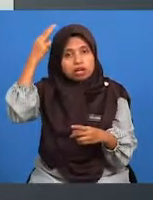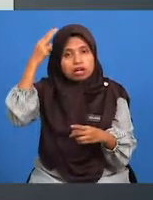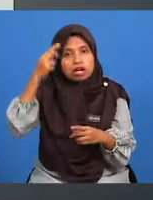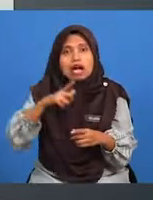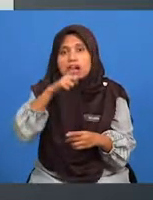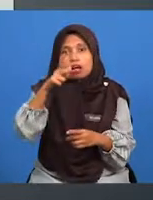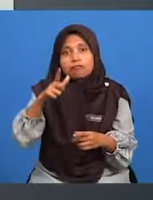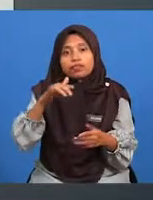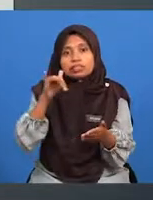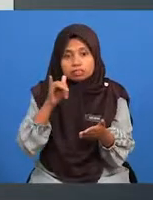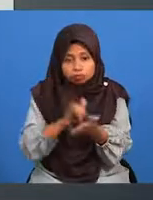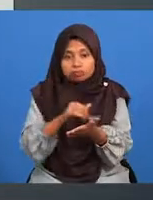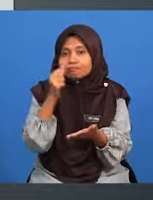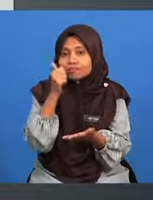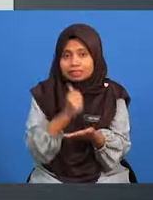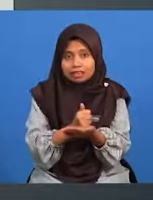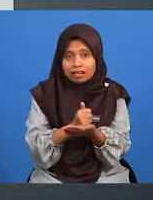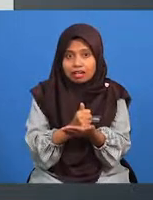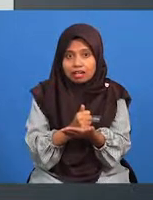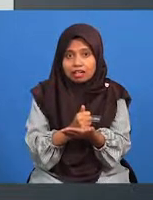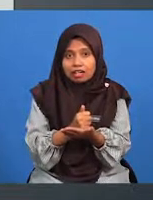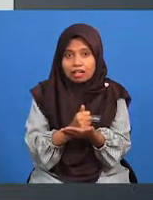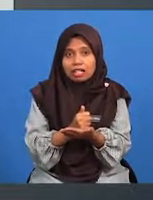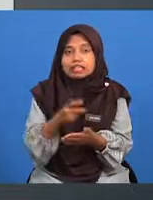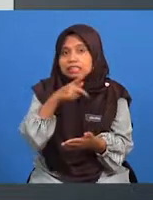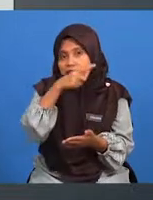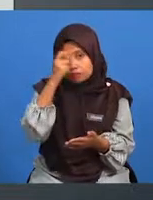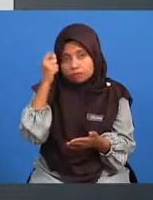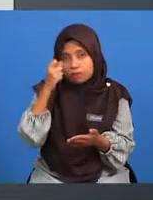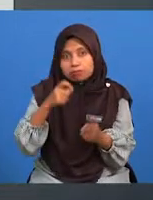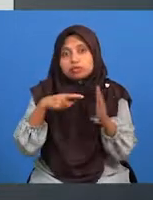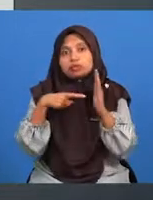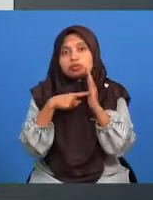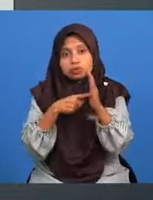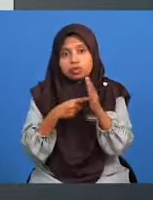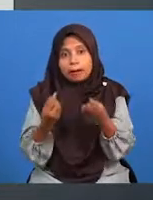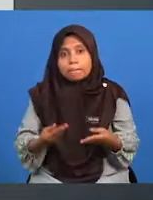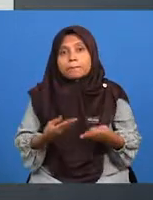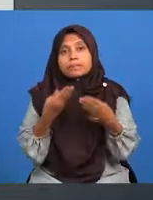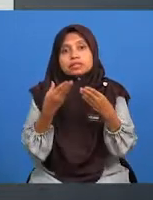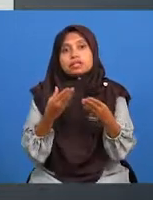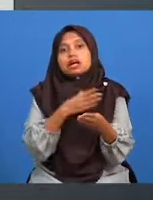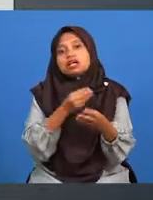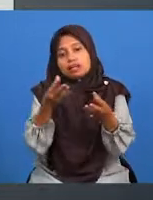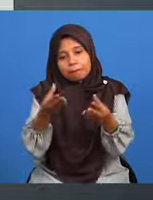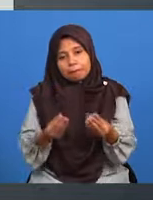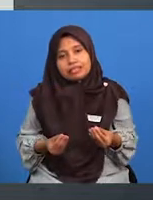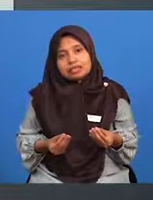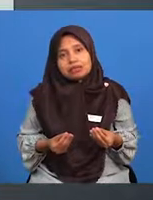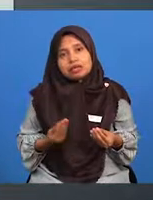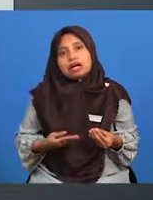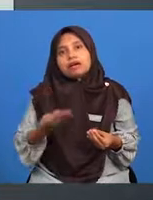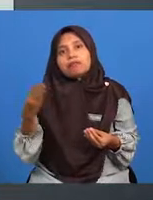sebegini sah bagi al-Wadi'ah kerana menunjukkan penyerahan dan penerimaan